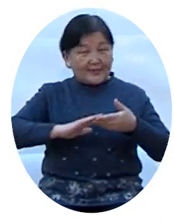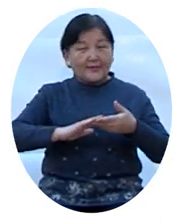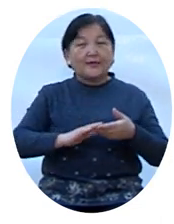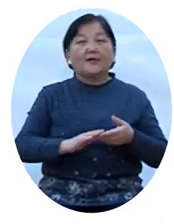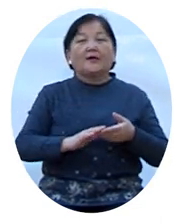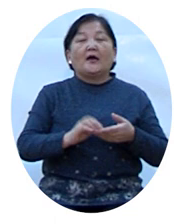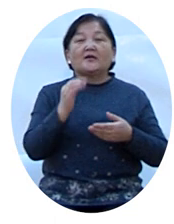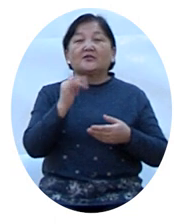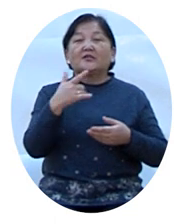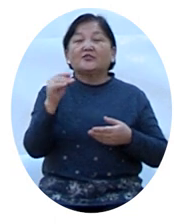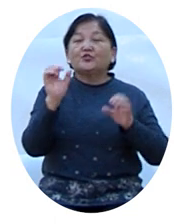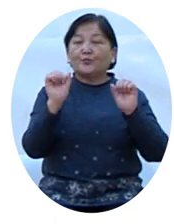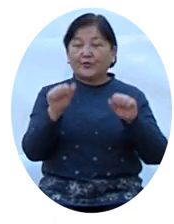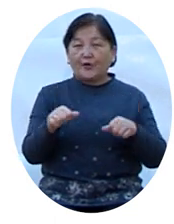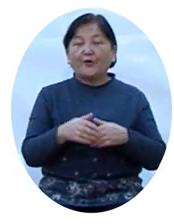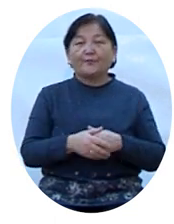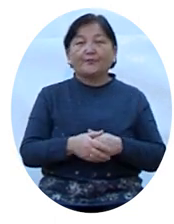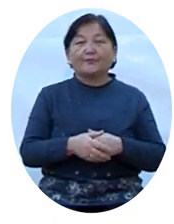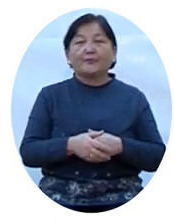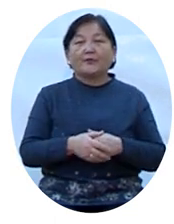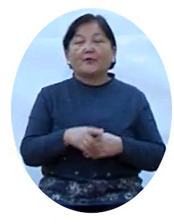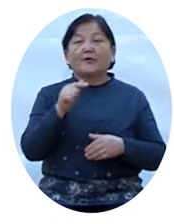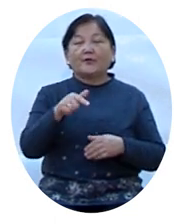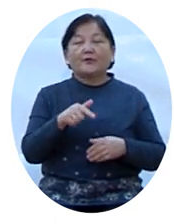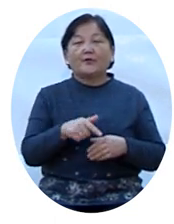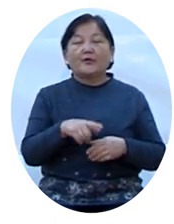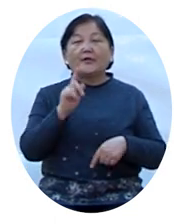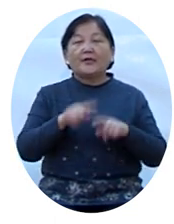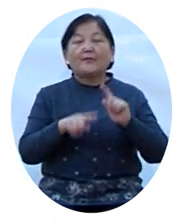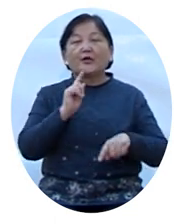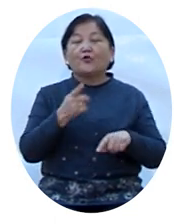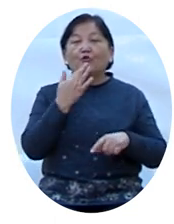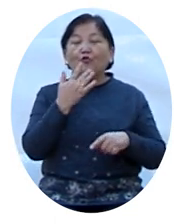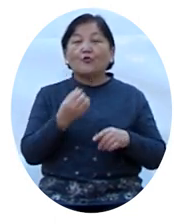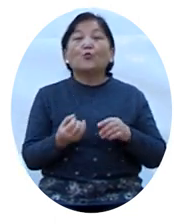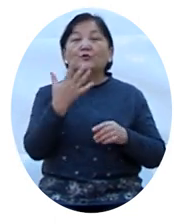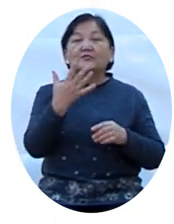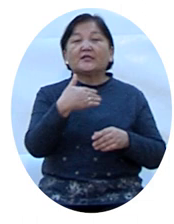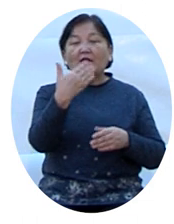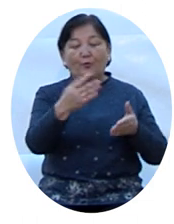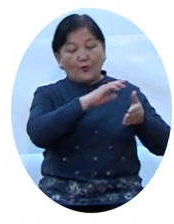натрий гидроксидийн уусмал нь өнгөхгүй бөгөөд пенолфетилениг нэмэхэд ягаан өнгийг үзүүлнэ.